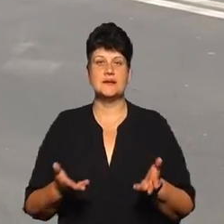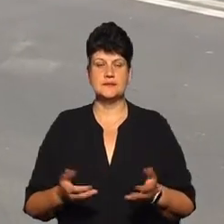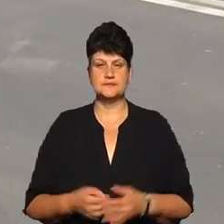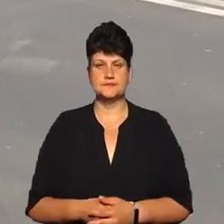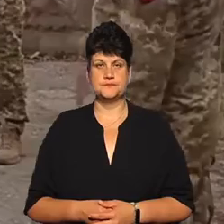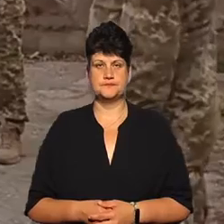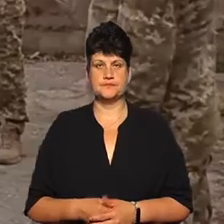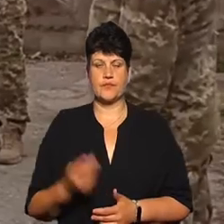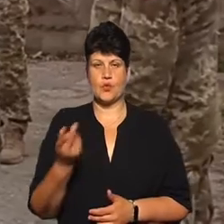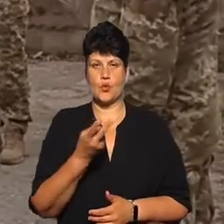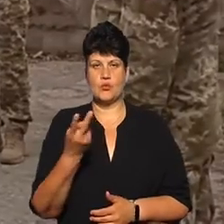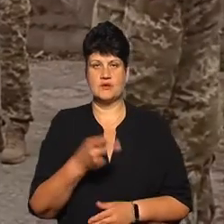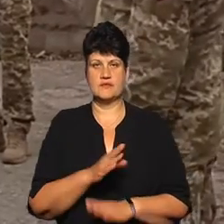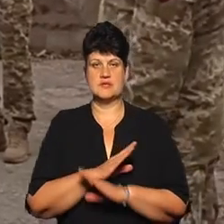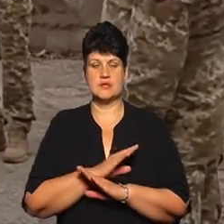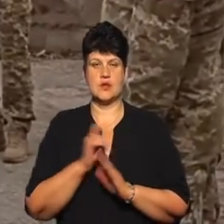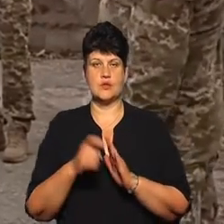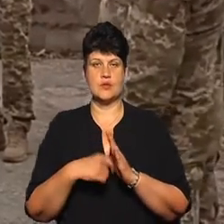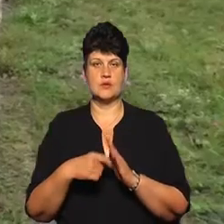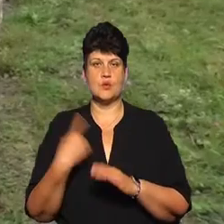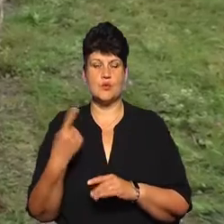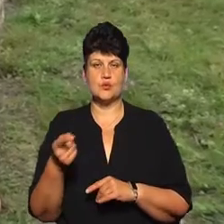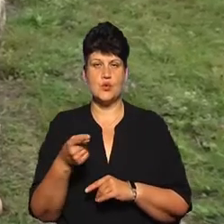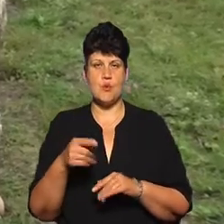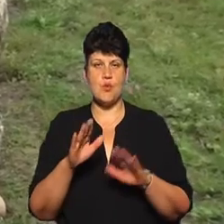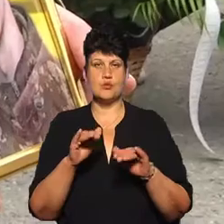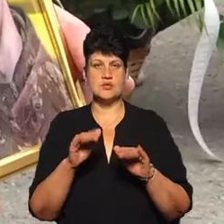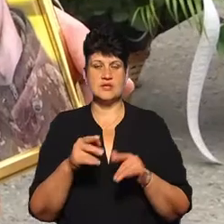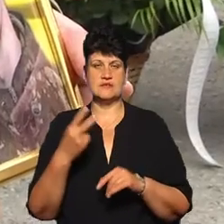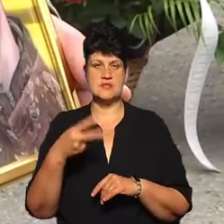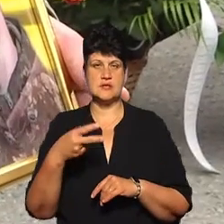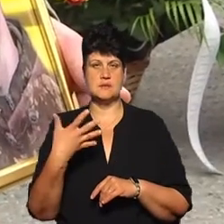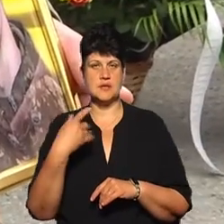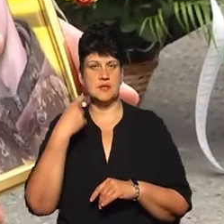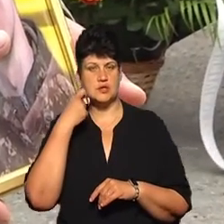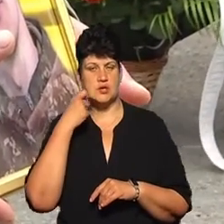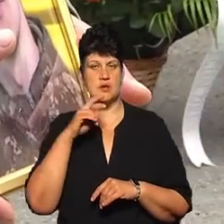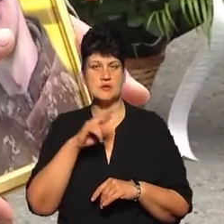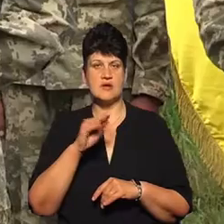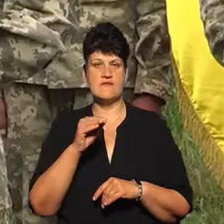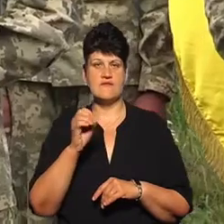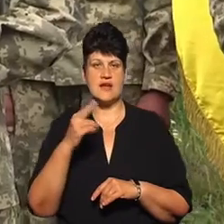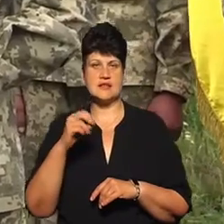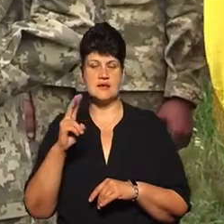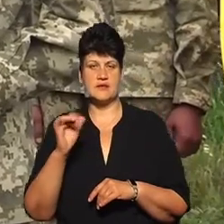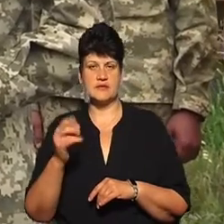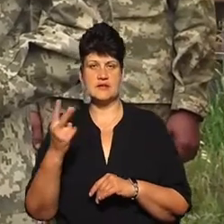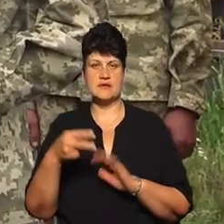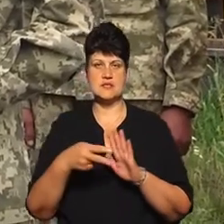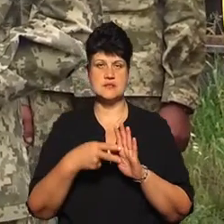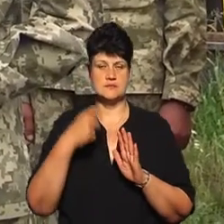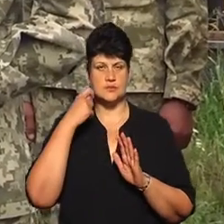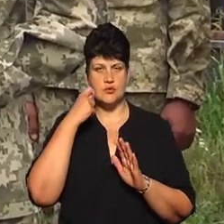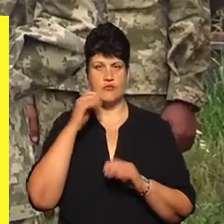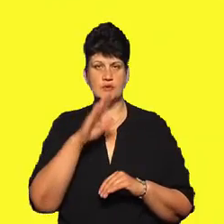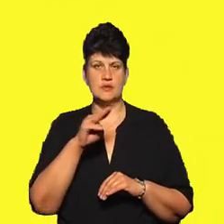Обидва загинули на Донеччині. У Тернополі попрощалися з 25-річним Ярославом Федьківим та 27-річним Володимиром